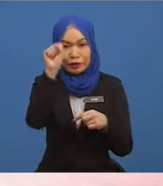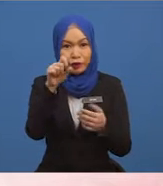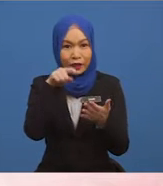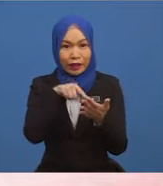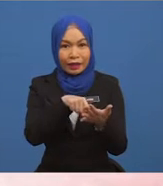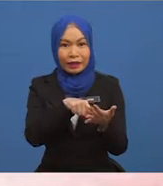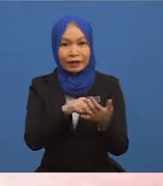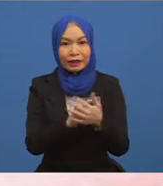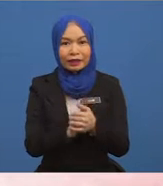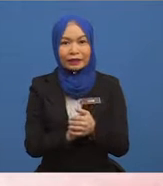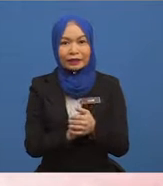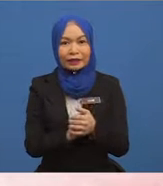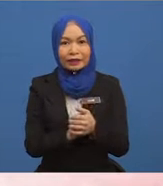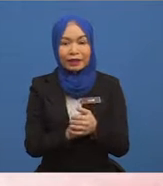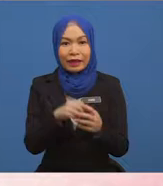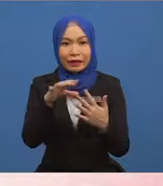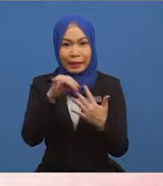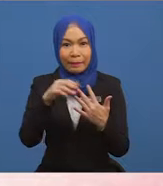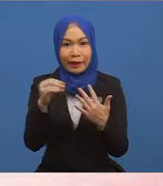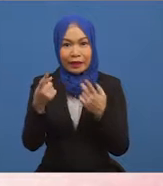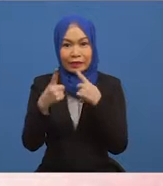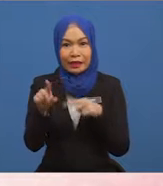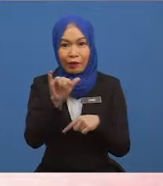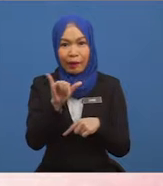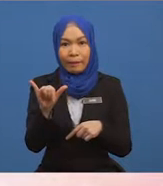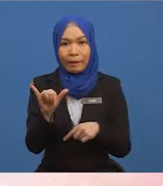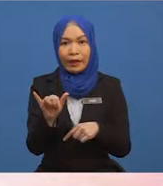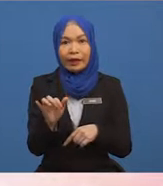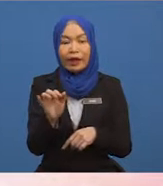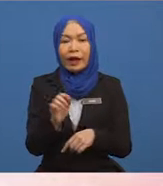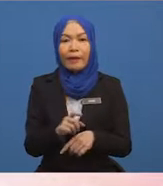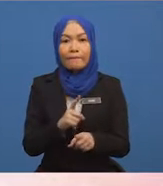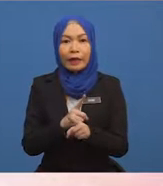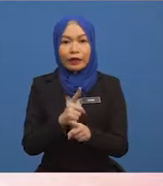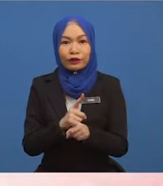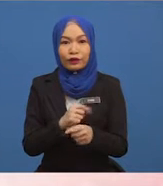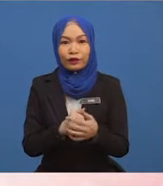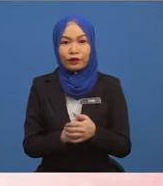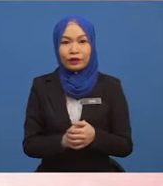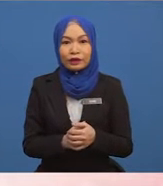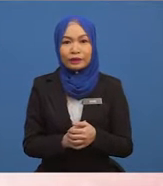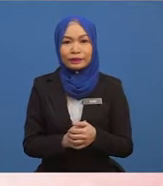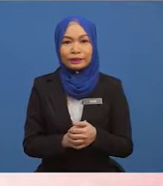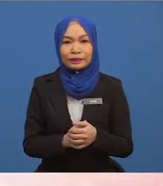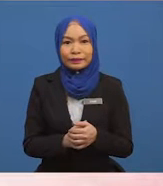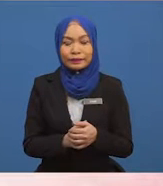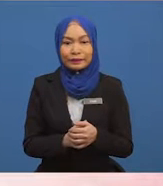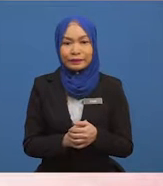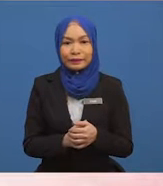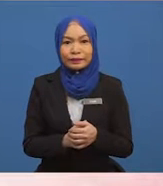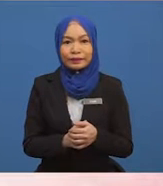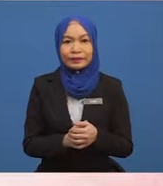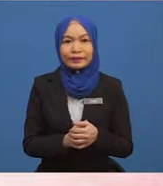Mengeluarkan gas karbon dioksida yang terlarut. B. Mengeluarkan gas oksigen